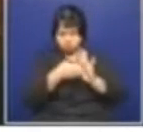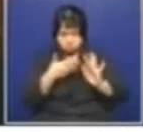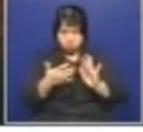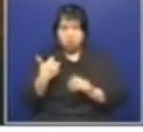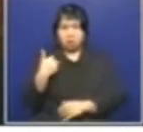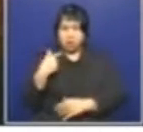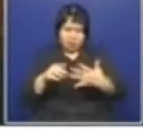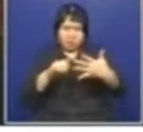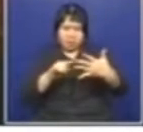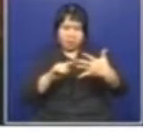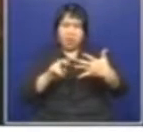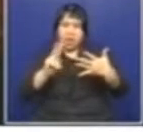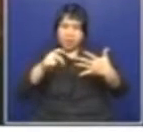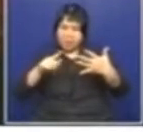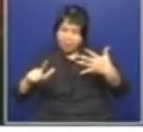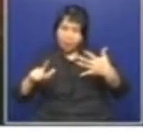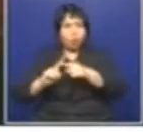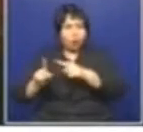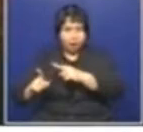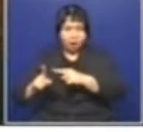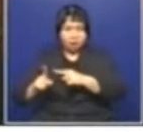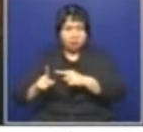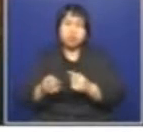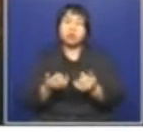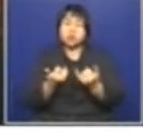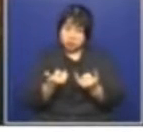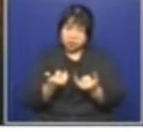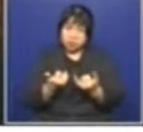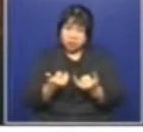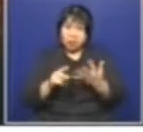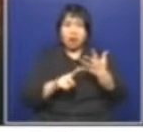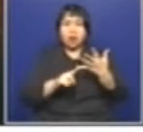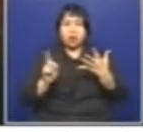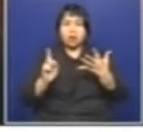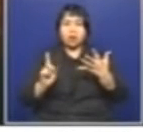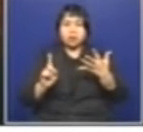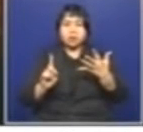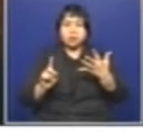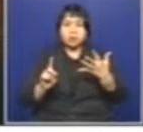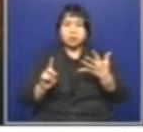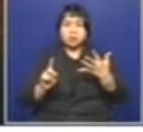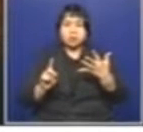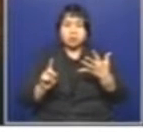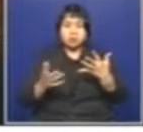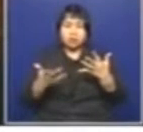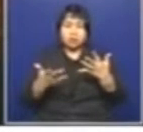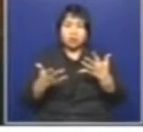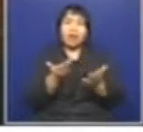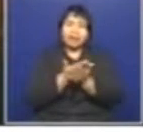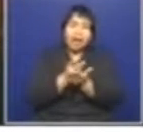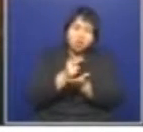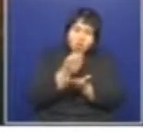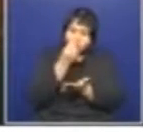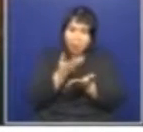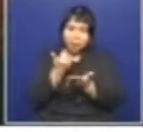เงิน NPL เดี๋ยวผมจะให้ดูแล้ววันนี้นี่อันที่5ก็คืออะไรครับนี่นอกระบบเอากลับมาสไลด์เดิม